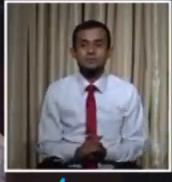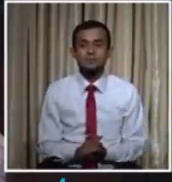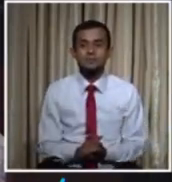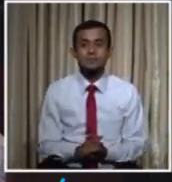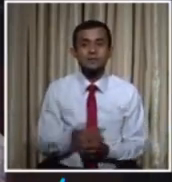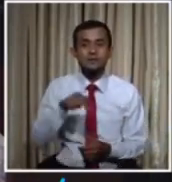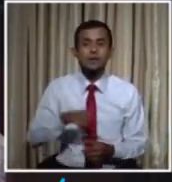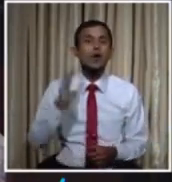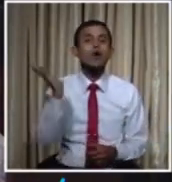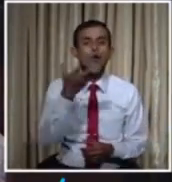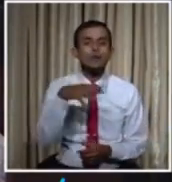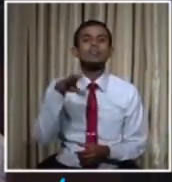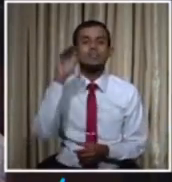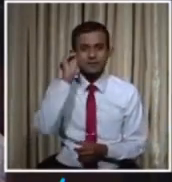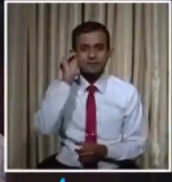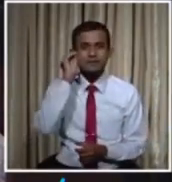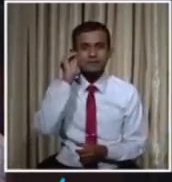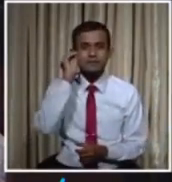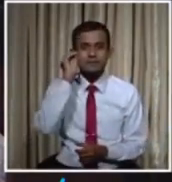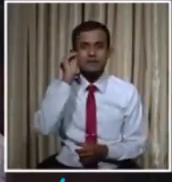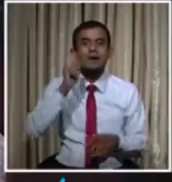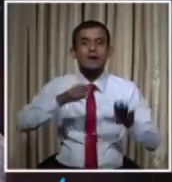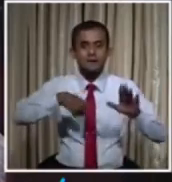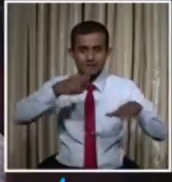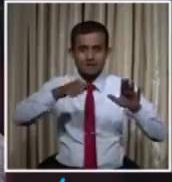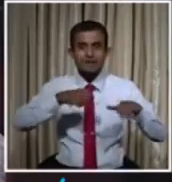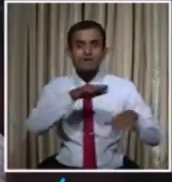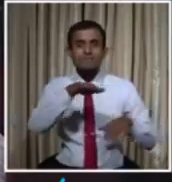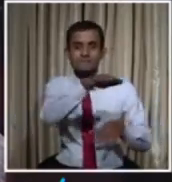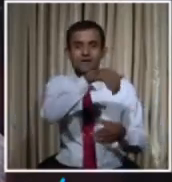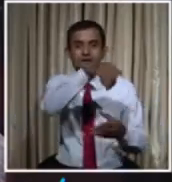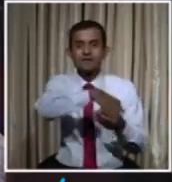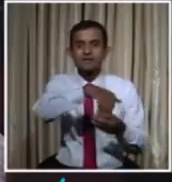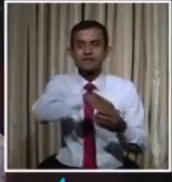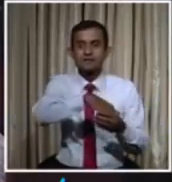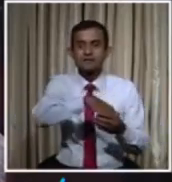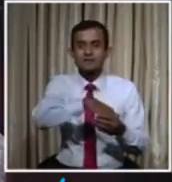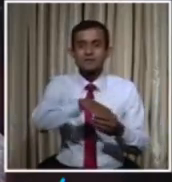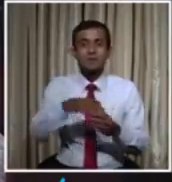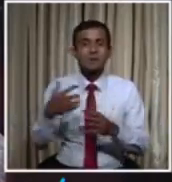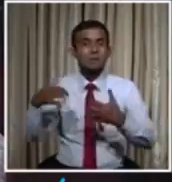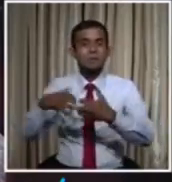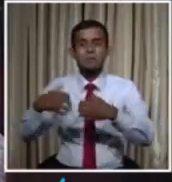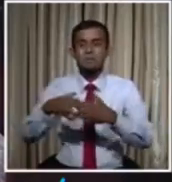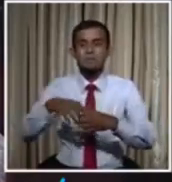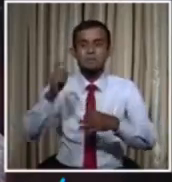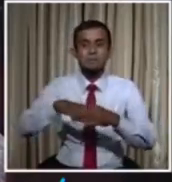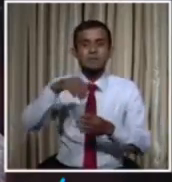දැන් හැමෝටම තේරෙනවා ඇඟලුම් කර්මාන්ත ශේෂ්ත්‍රය හරහා මේ අර්බුදකාරී තත්ත්වය